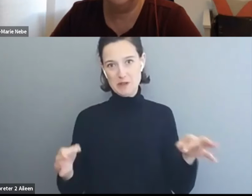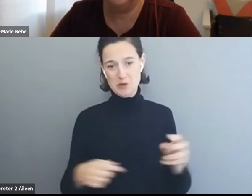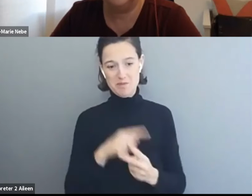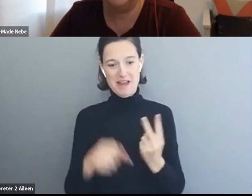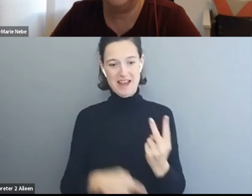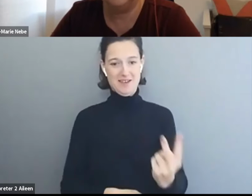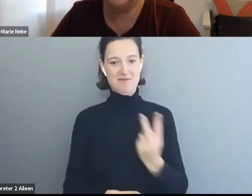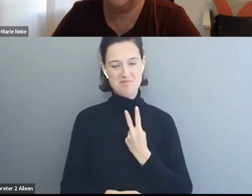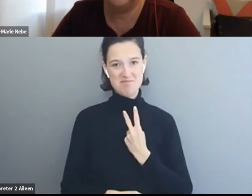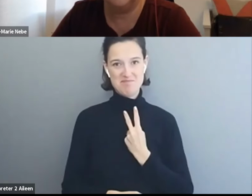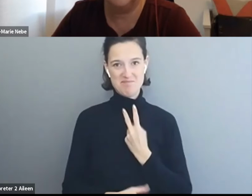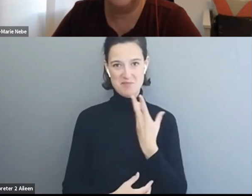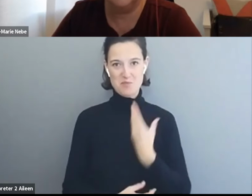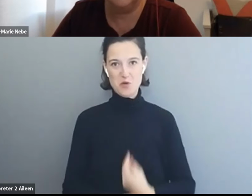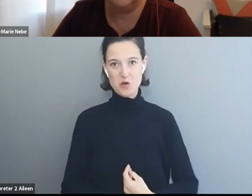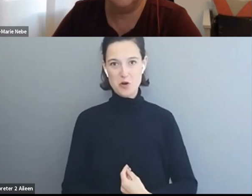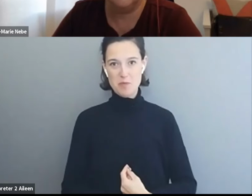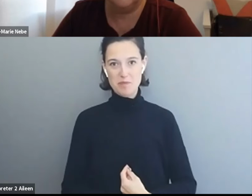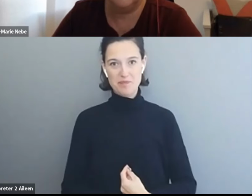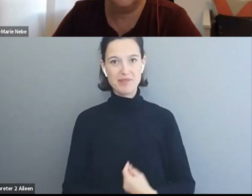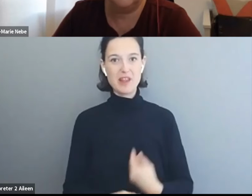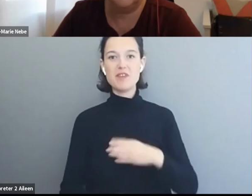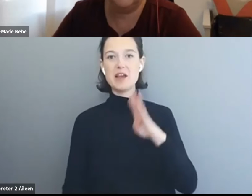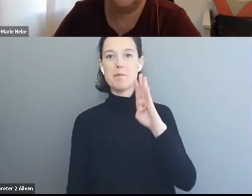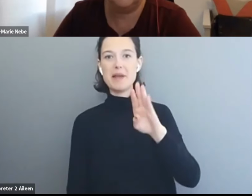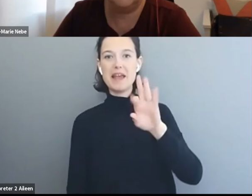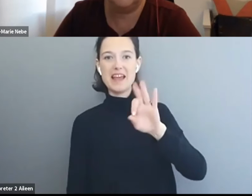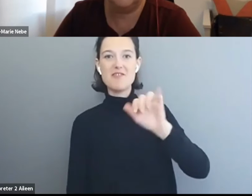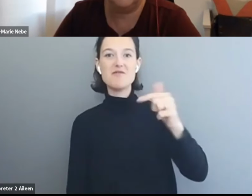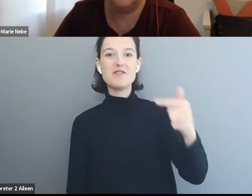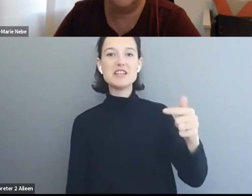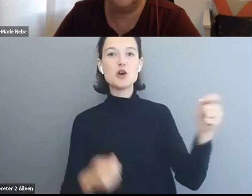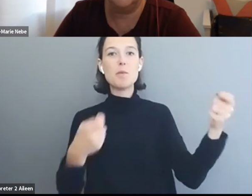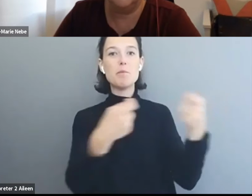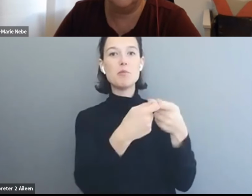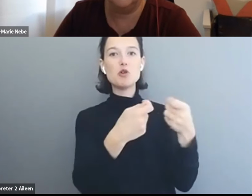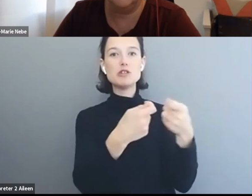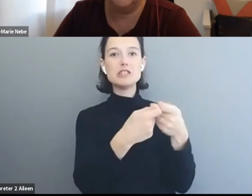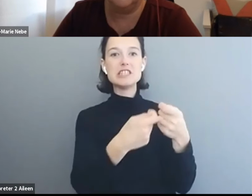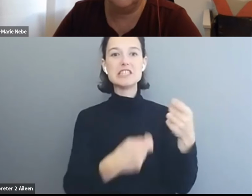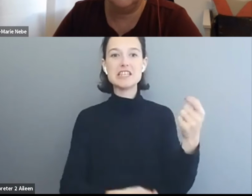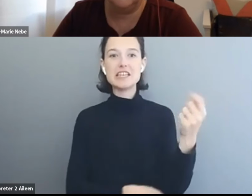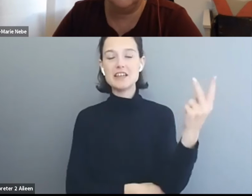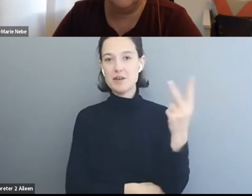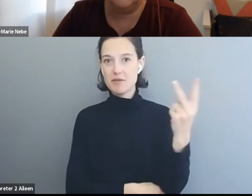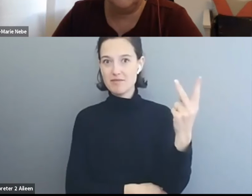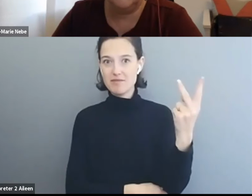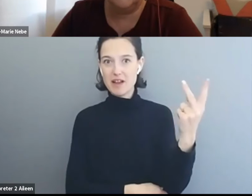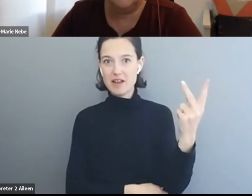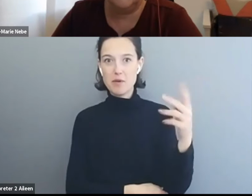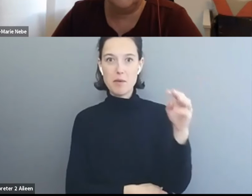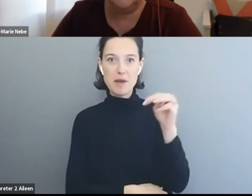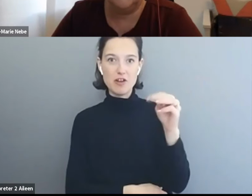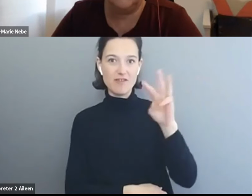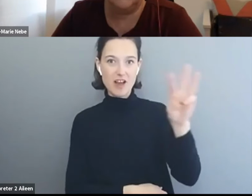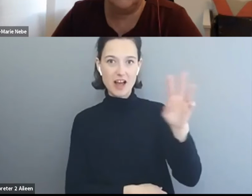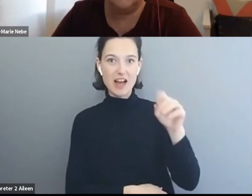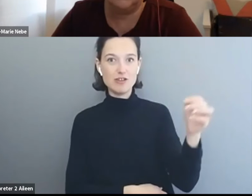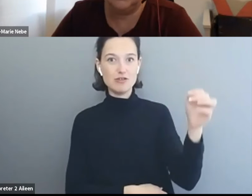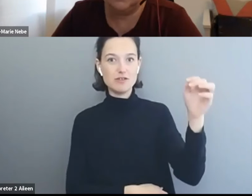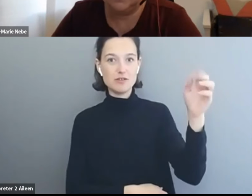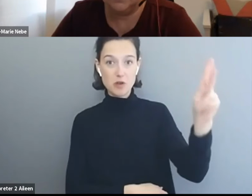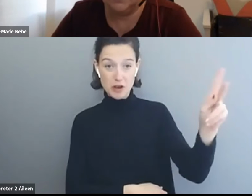als jetzt zum Beispiel der BFIT-Bund, wo Alexander Pfingstl und Michael Wahl arbeiten. Das heißt, wir haben die Möglichkeit, da